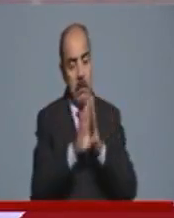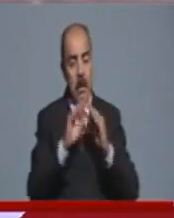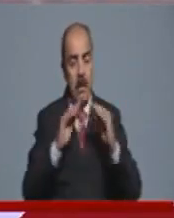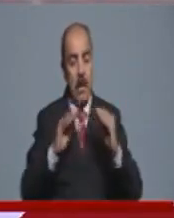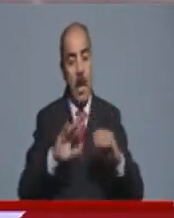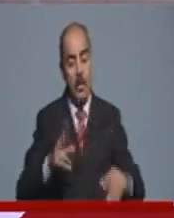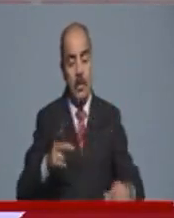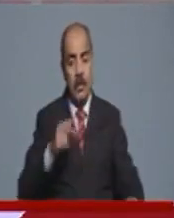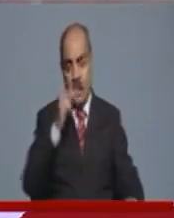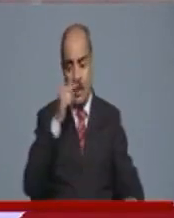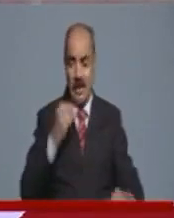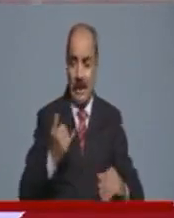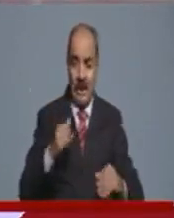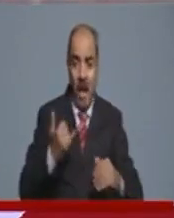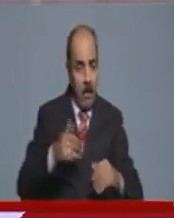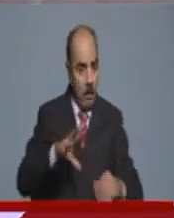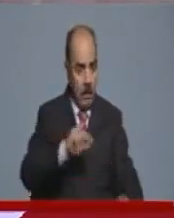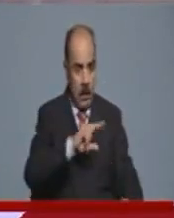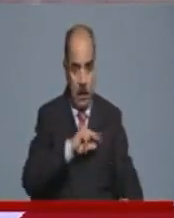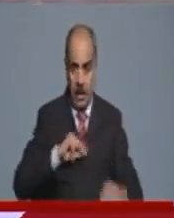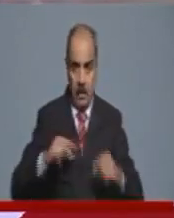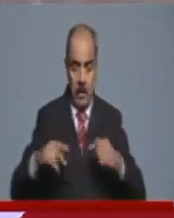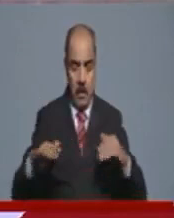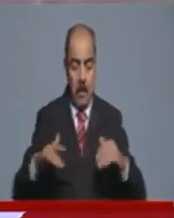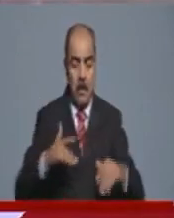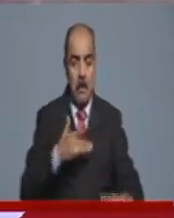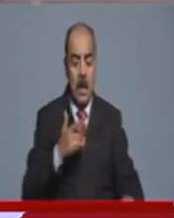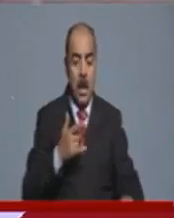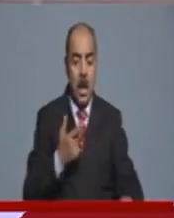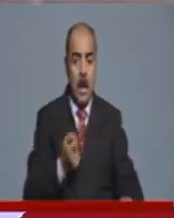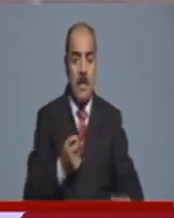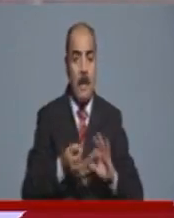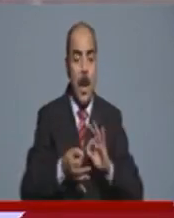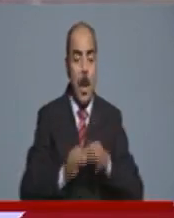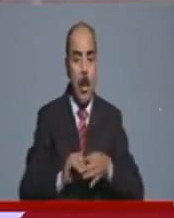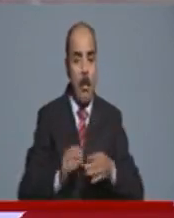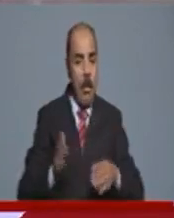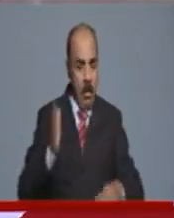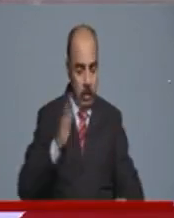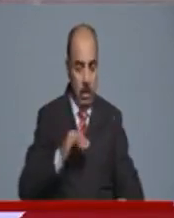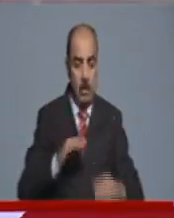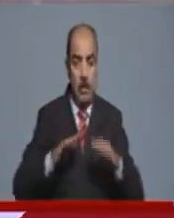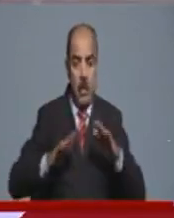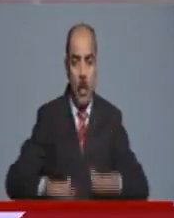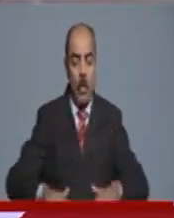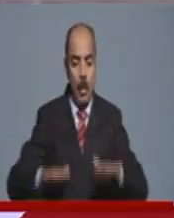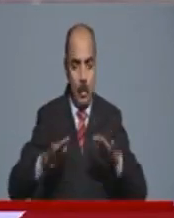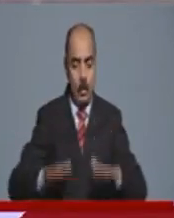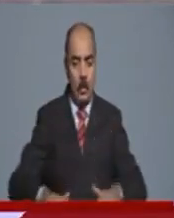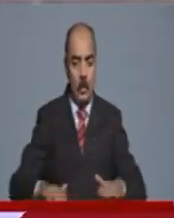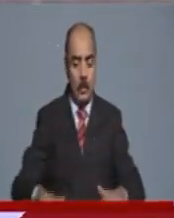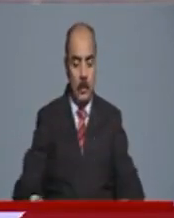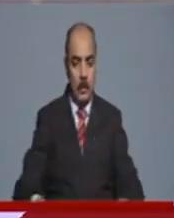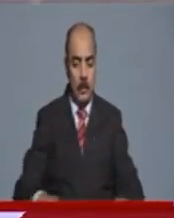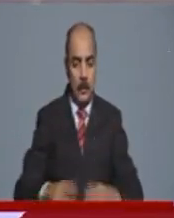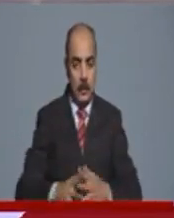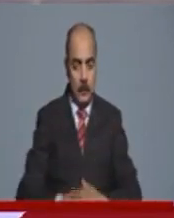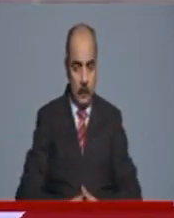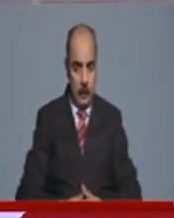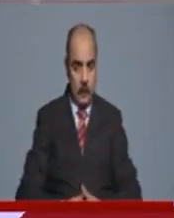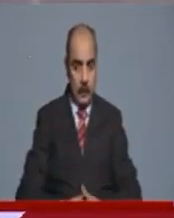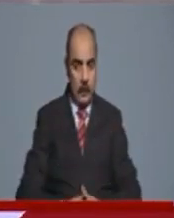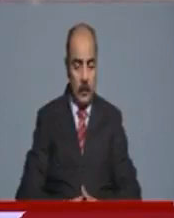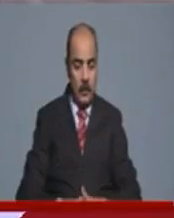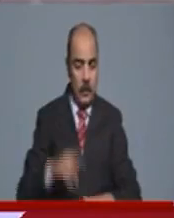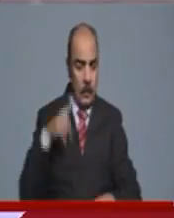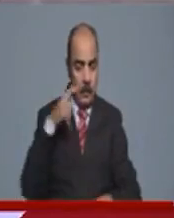على الأقل في ظل 105 مليون مواطن وأكثر موجودين في على أرض مصر التحدي